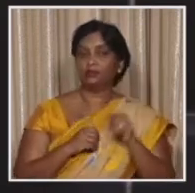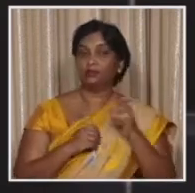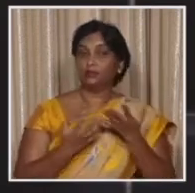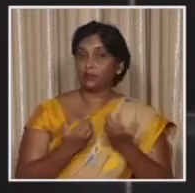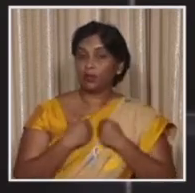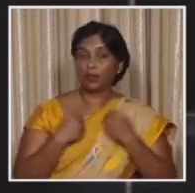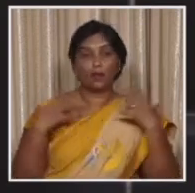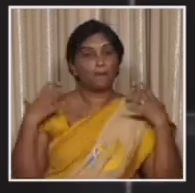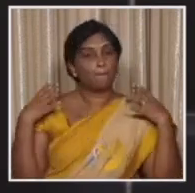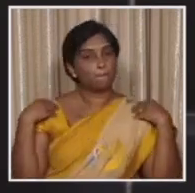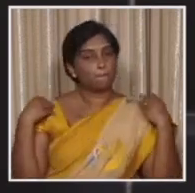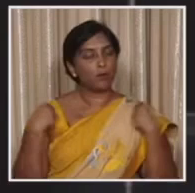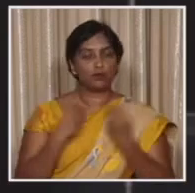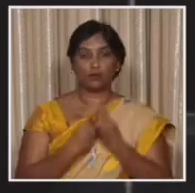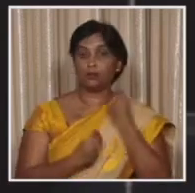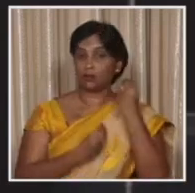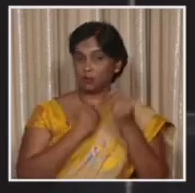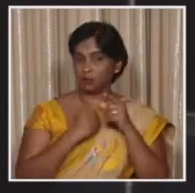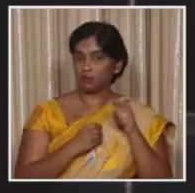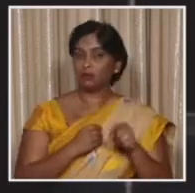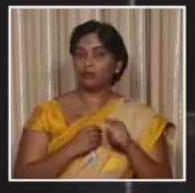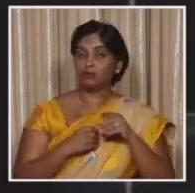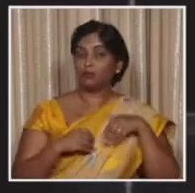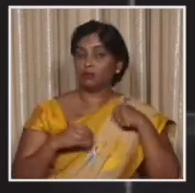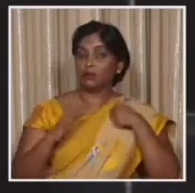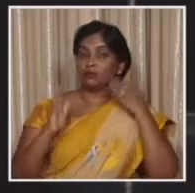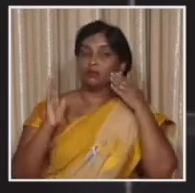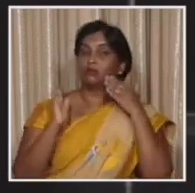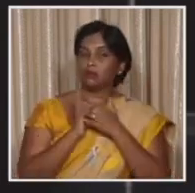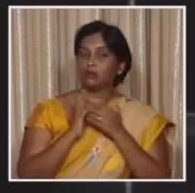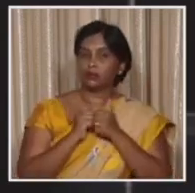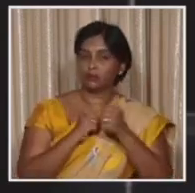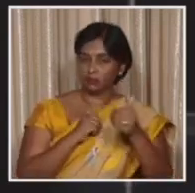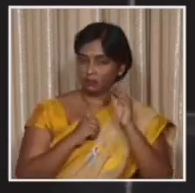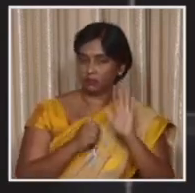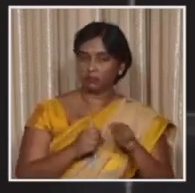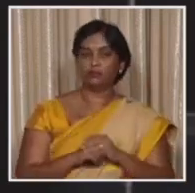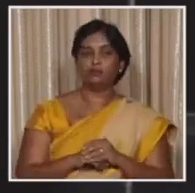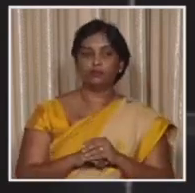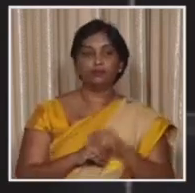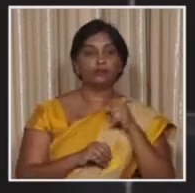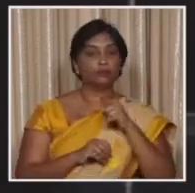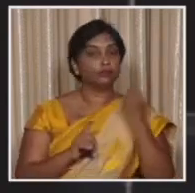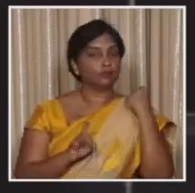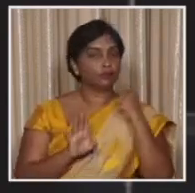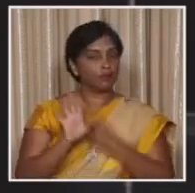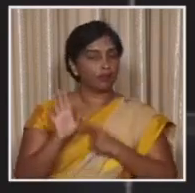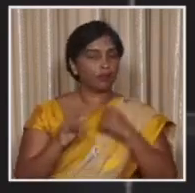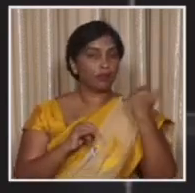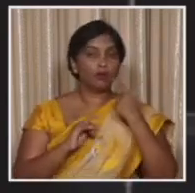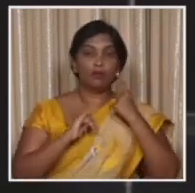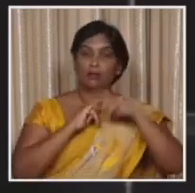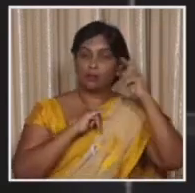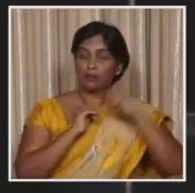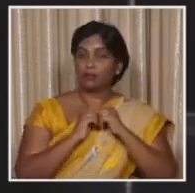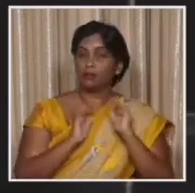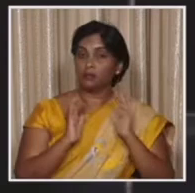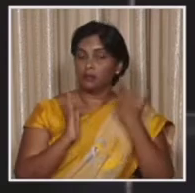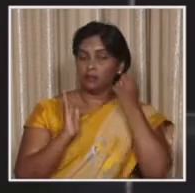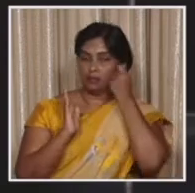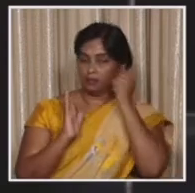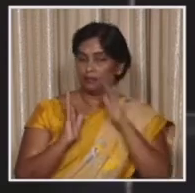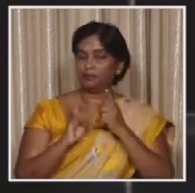අවශ්‍ය පහසුකම් ආදී ලබා දීම කෙරෙහි ප්‍රමුඛ අවධානය යොමු කළ යුතු වෙනවා. ගිය අවුරුද්දේ අලුත් විශ්වවිද්‍යාල ඇති කරන යෝජනා